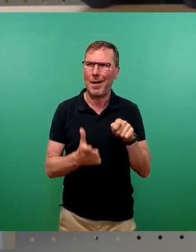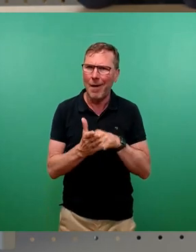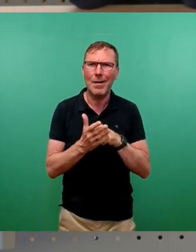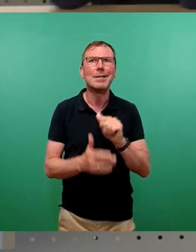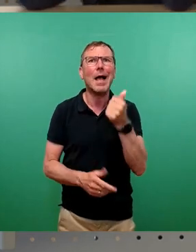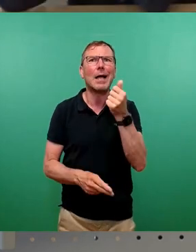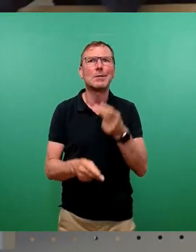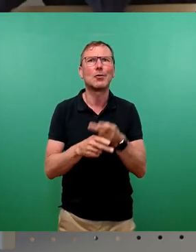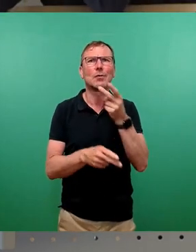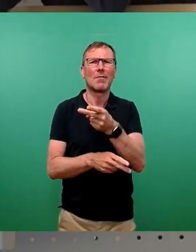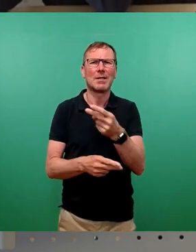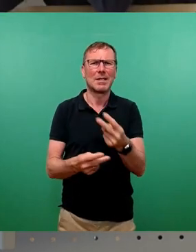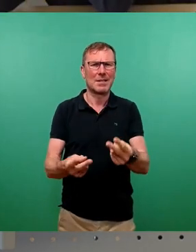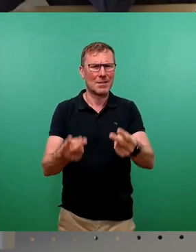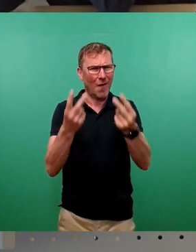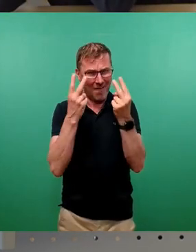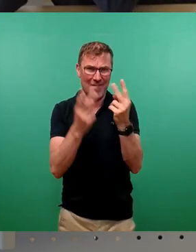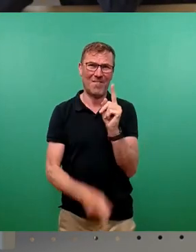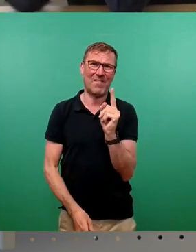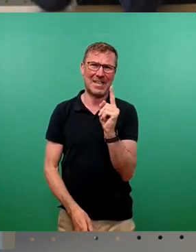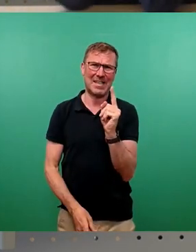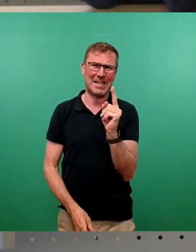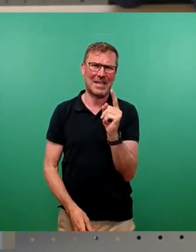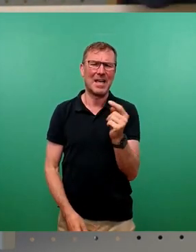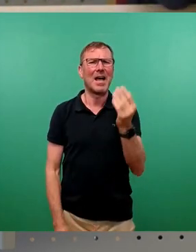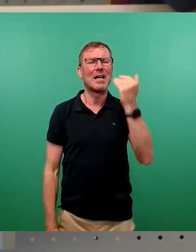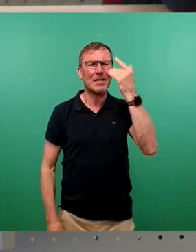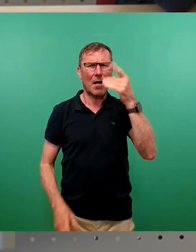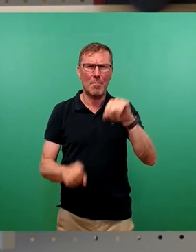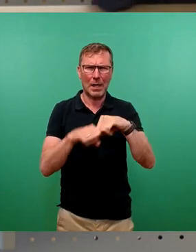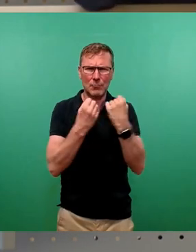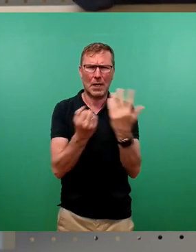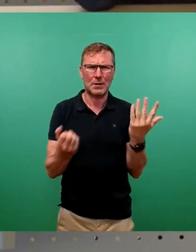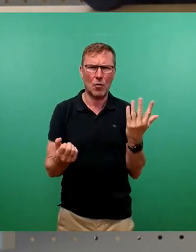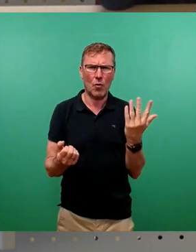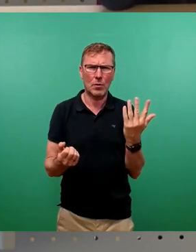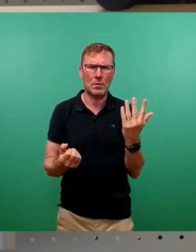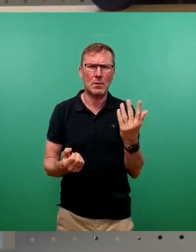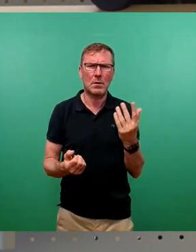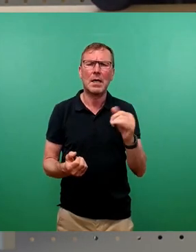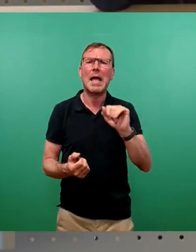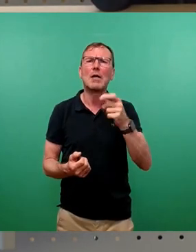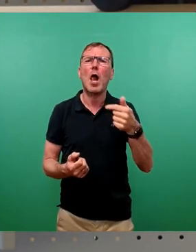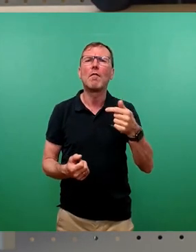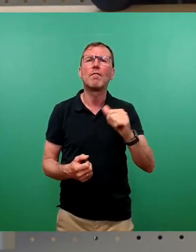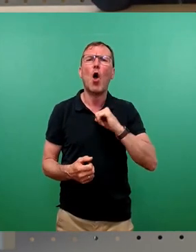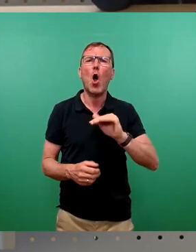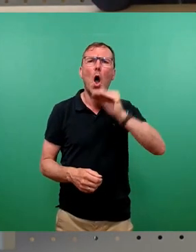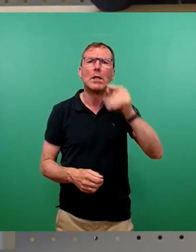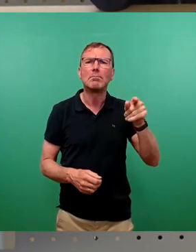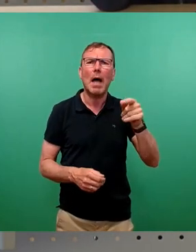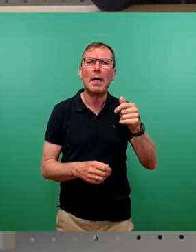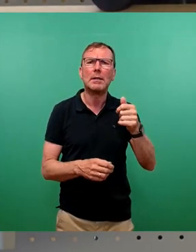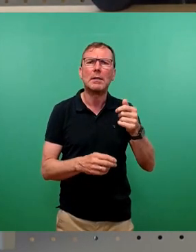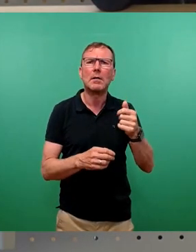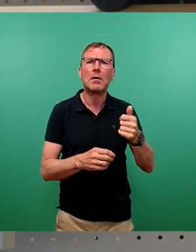so wichtig. Ich erinnere, es gab mal eine Situation, wo ein Ingolf Rosberg Oberbürgermeister war, dann durfte er eine lange